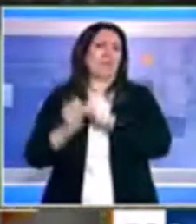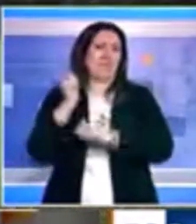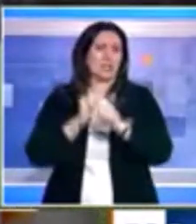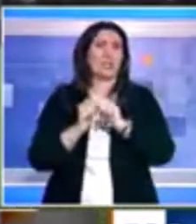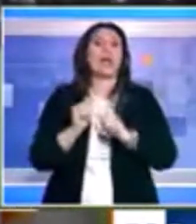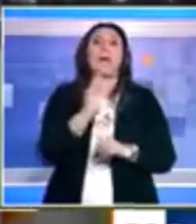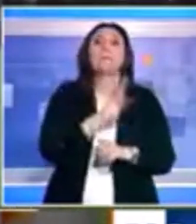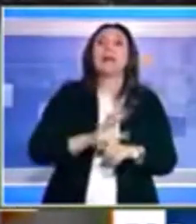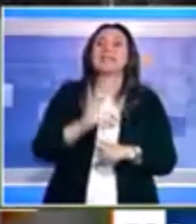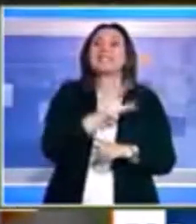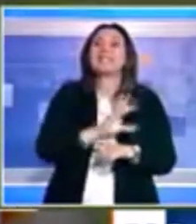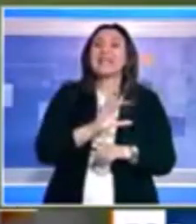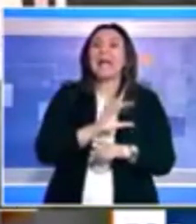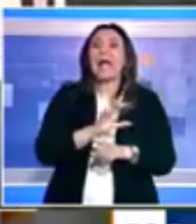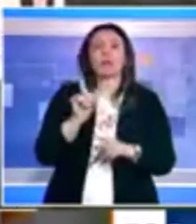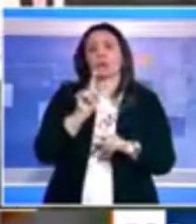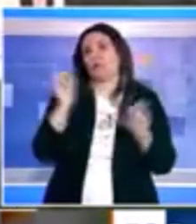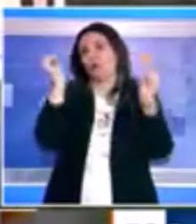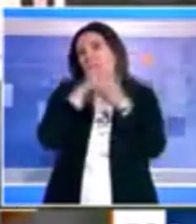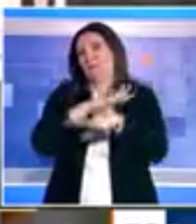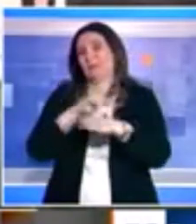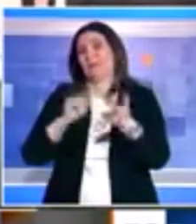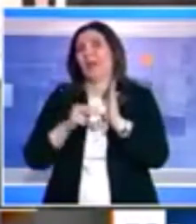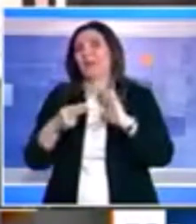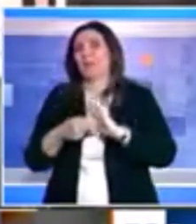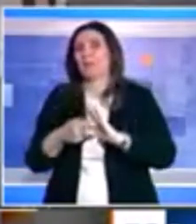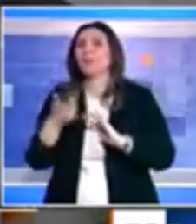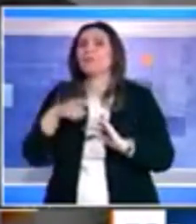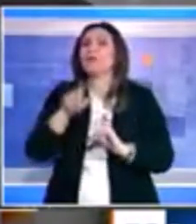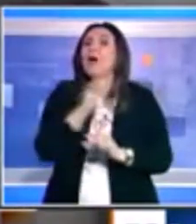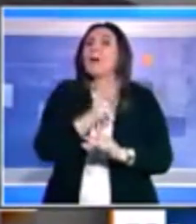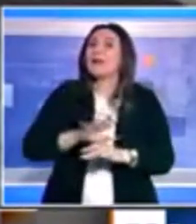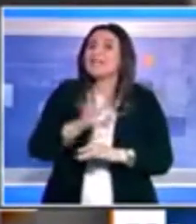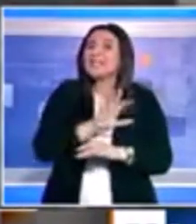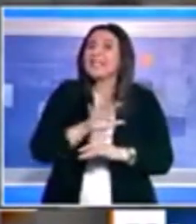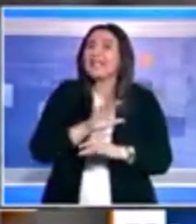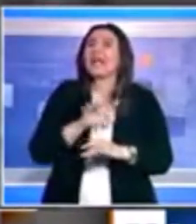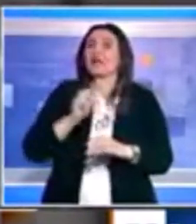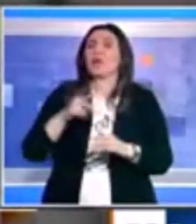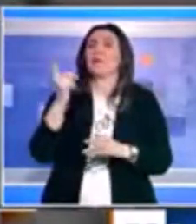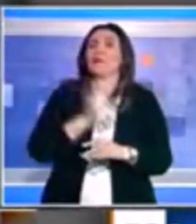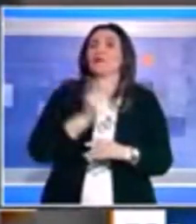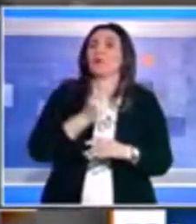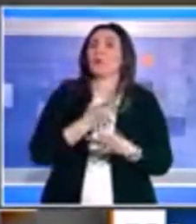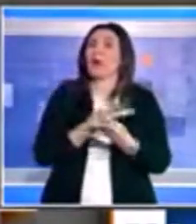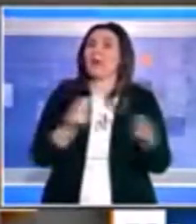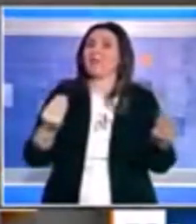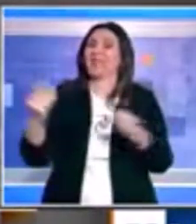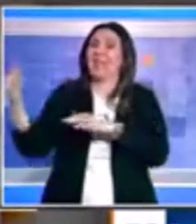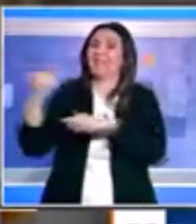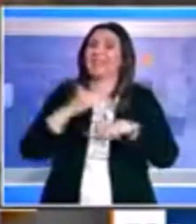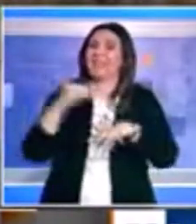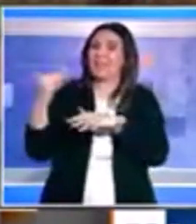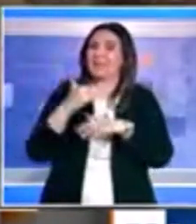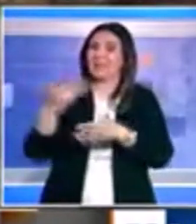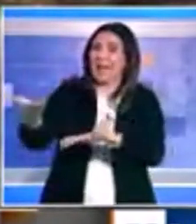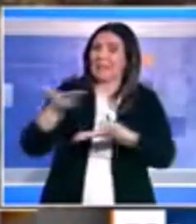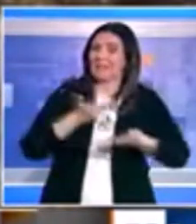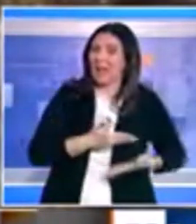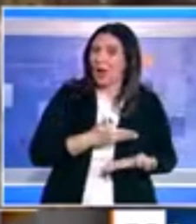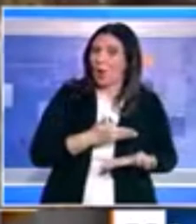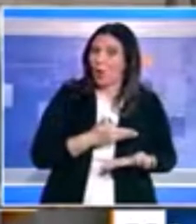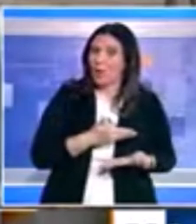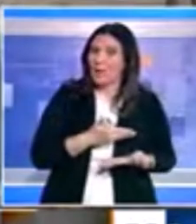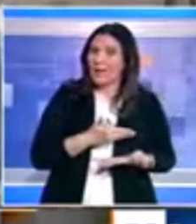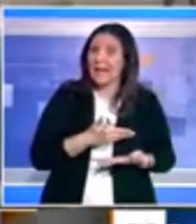il primo Basilicata non può ignorare il problema visto che tra le regioni con la più alta percentuale di accoglienza di migranti in Italia Rispetto alla popolazione